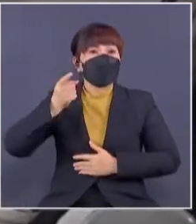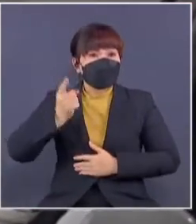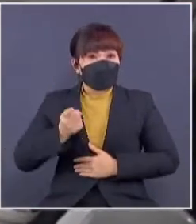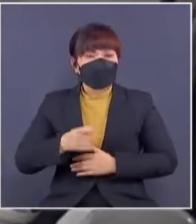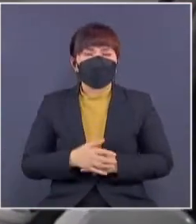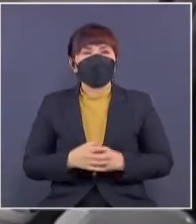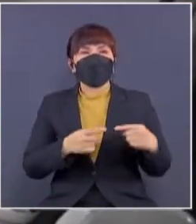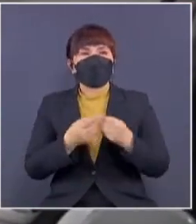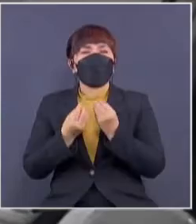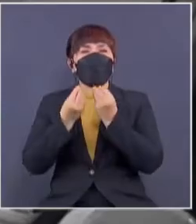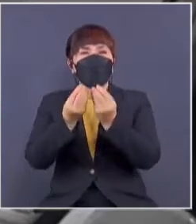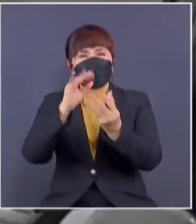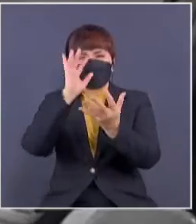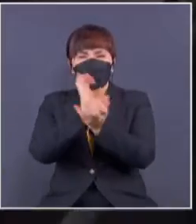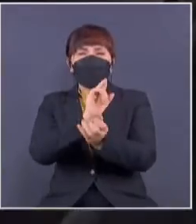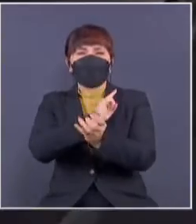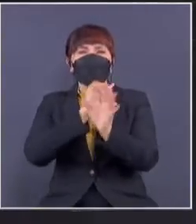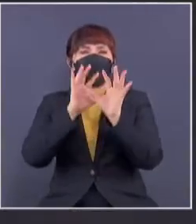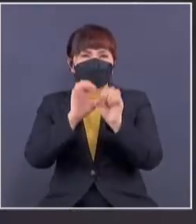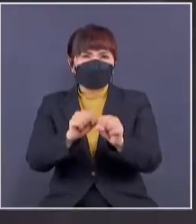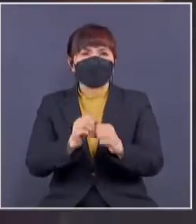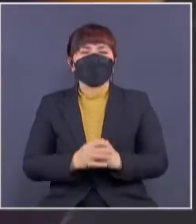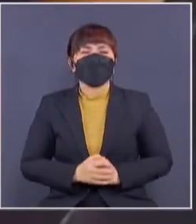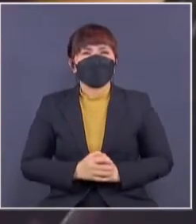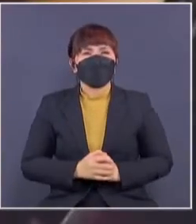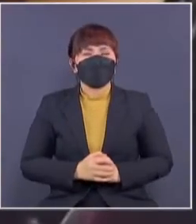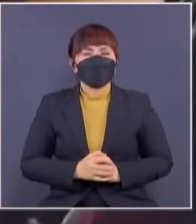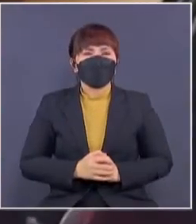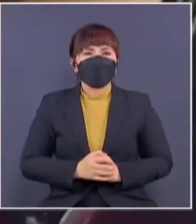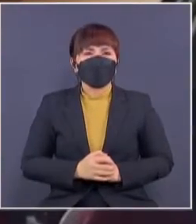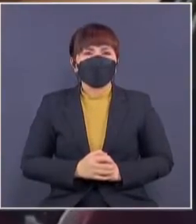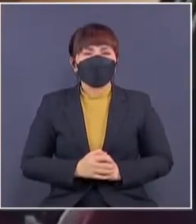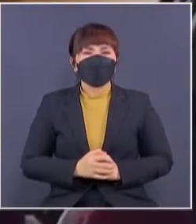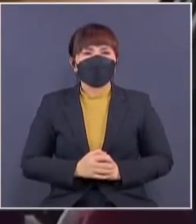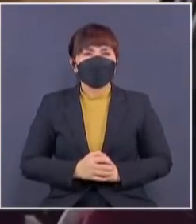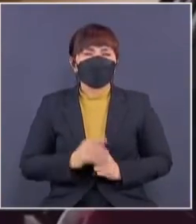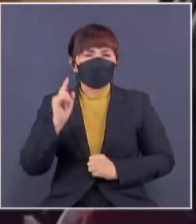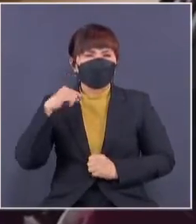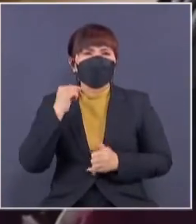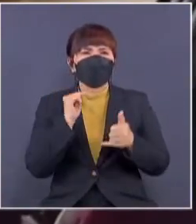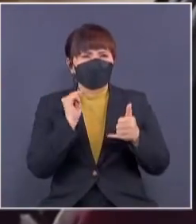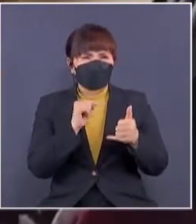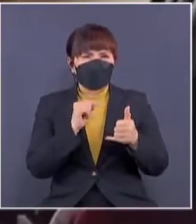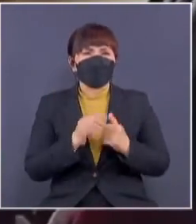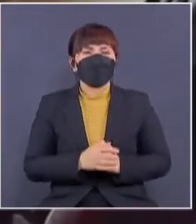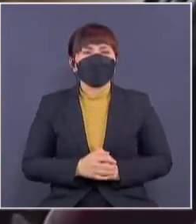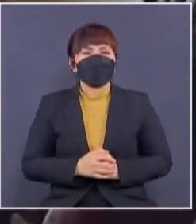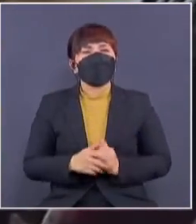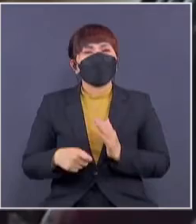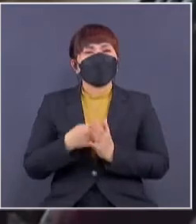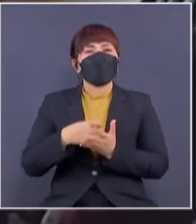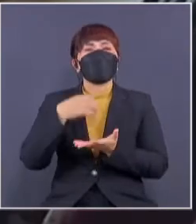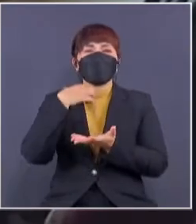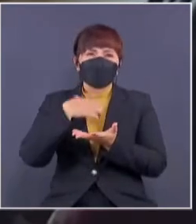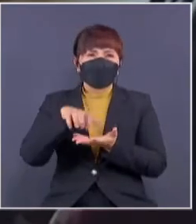จะส่งพนักงานสอบสวนดำเนินคดีต่อไปที่สุดเราก็ไม่รอดนะคะคุณผู้ชม ลูกจ้างคนนี้เนี่ยเขาให้เหตุผลต